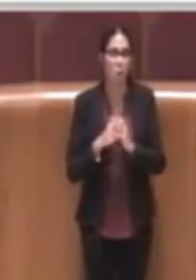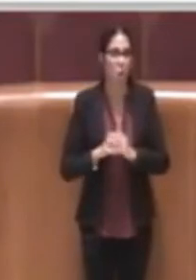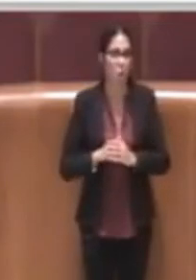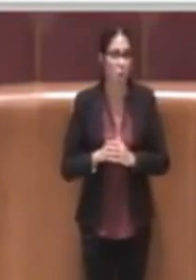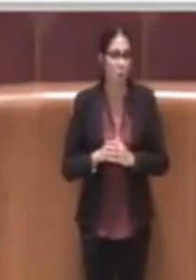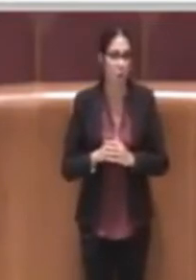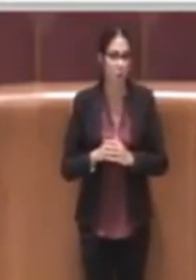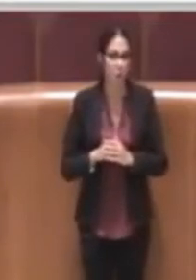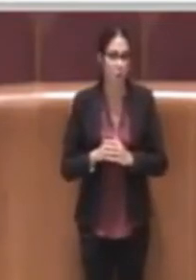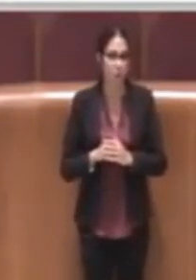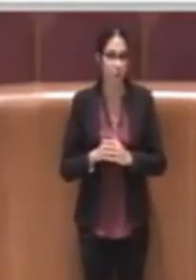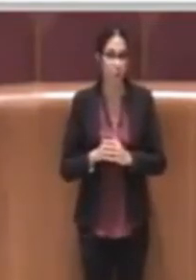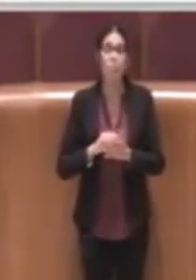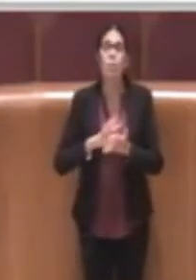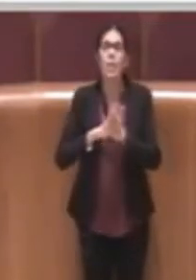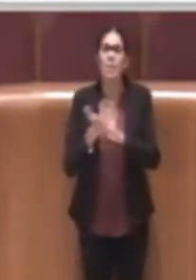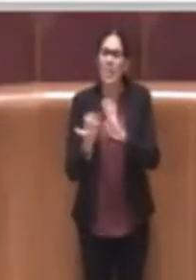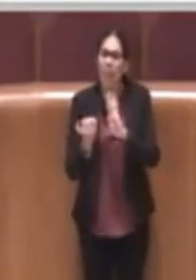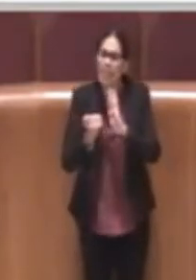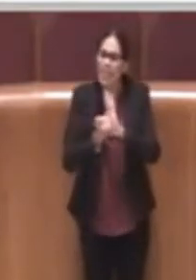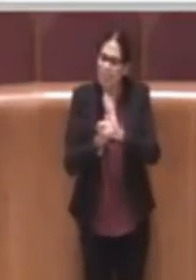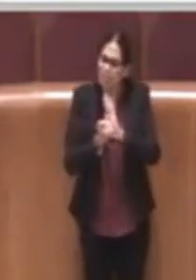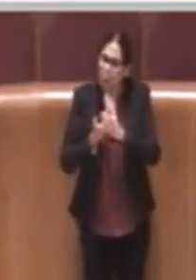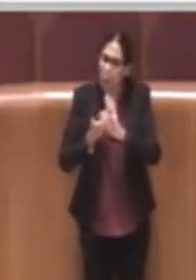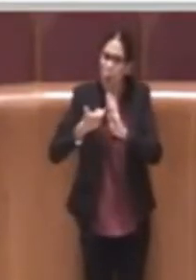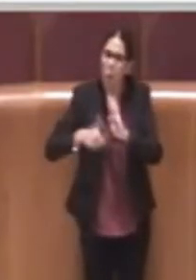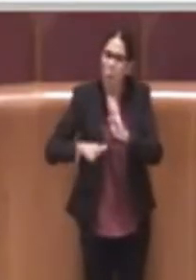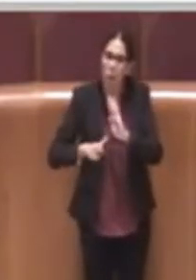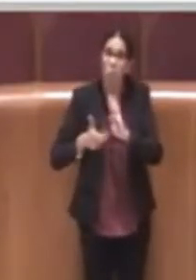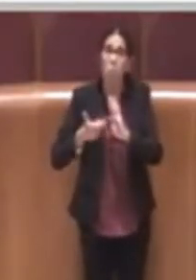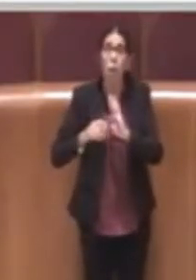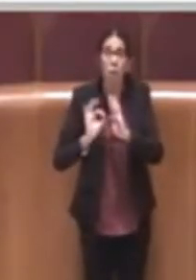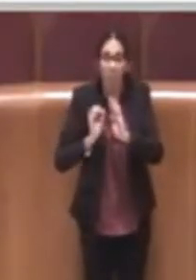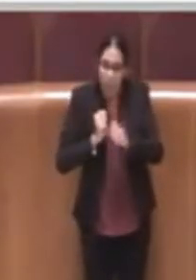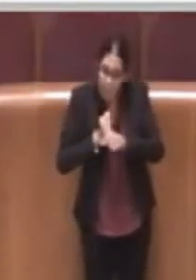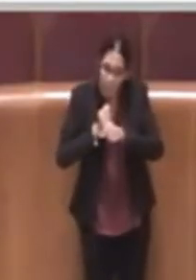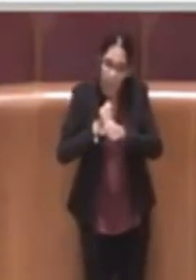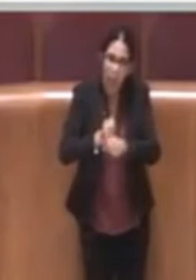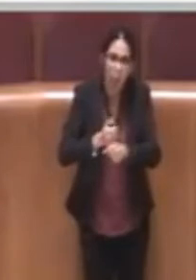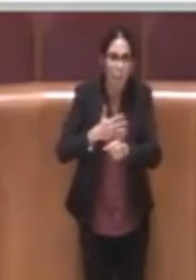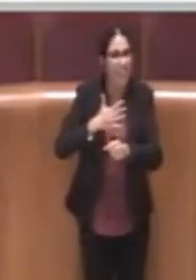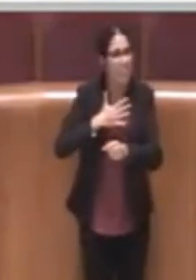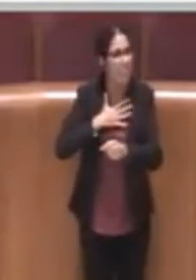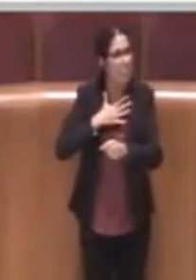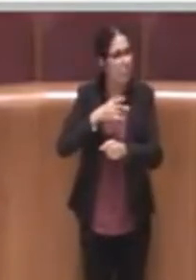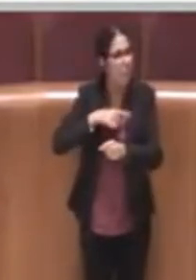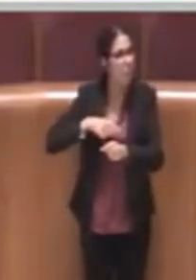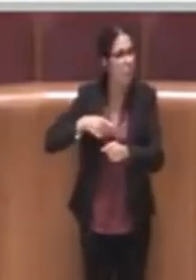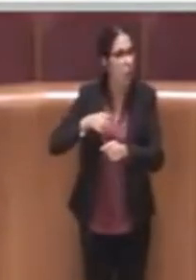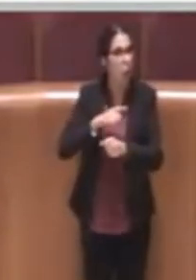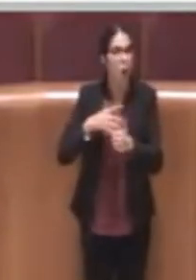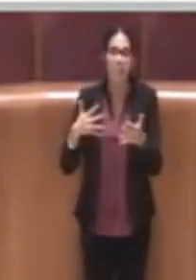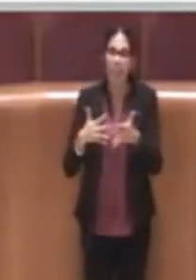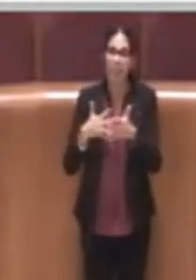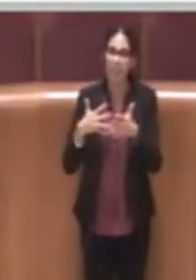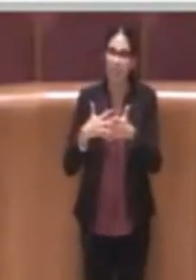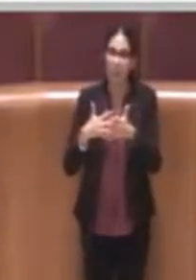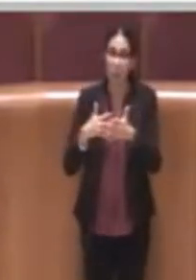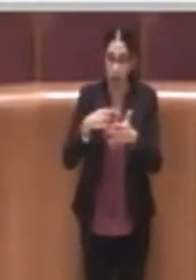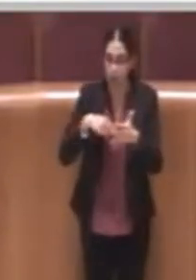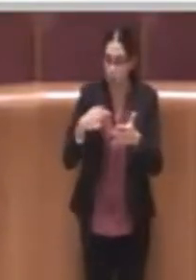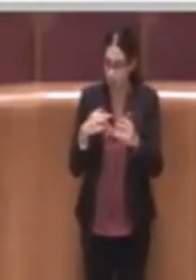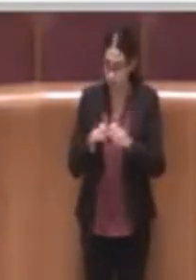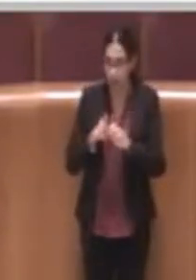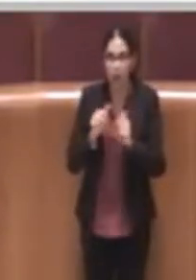Un tema emblematico perché in qualche modo rappresenta la nostra difficoltà, e in questo caso mi riferisco alla